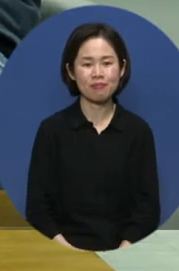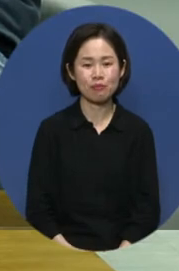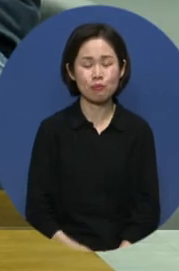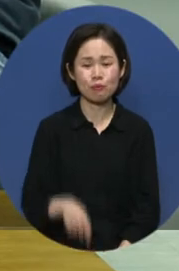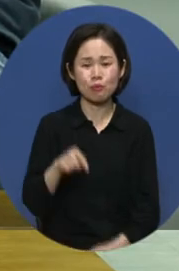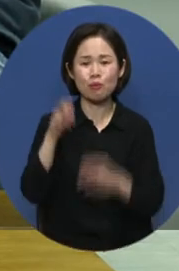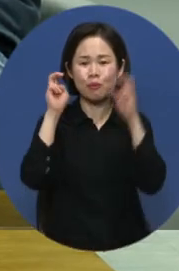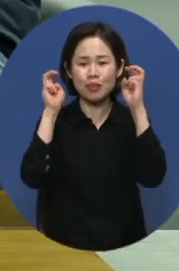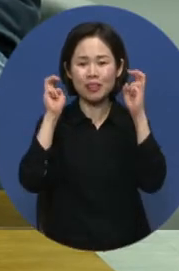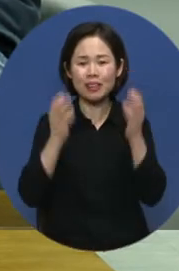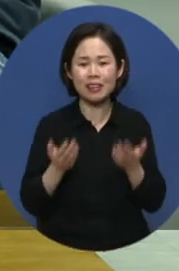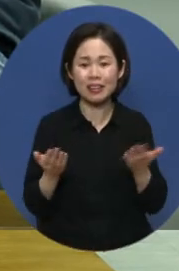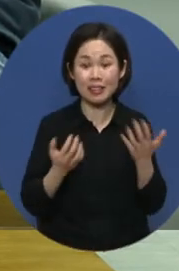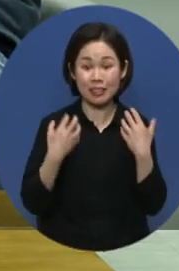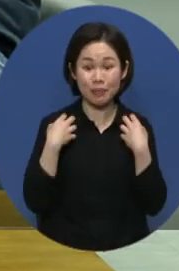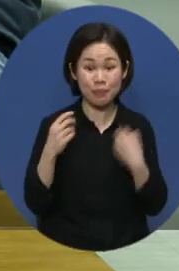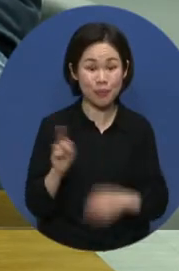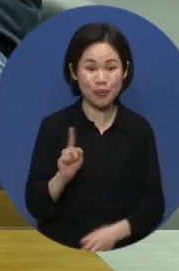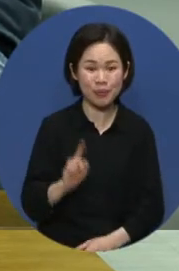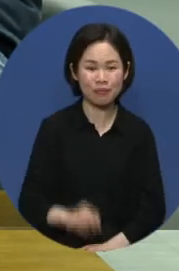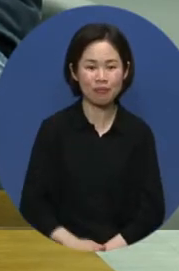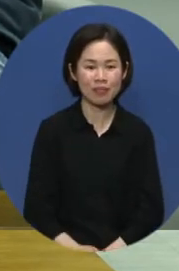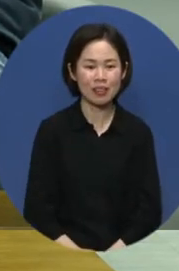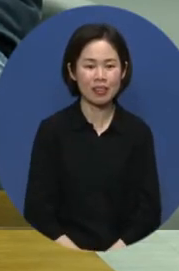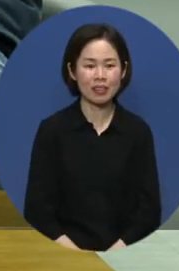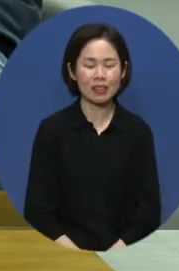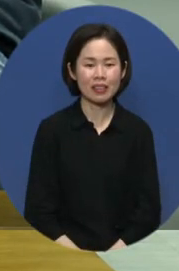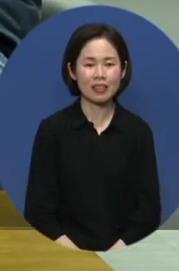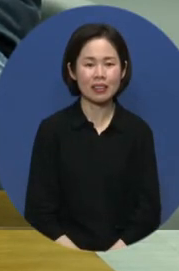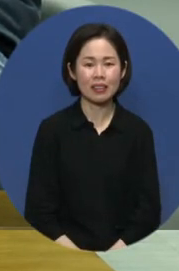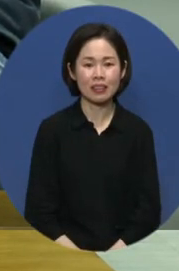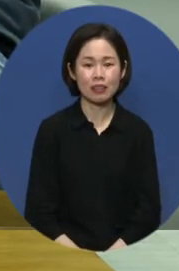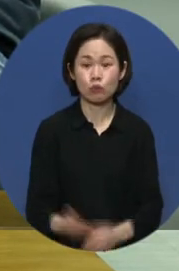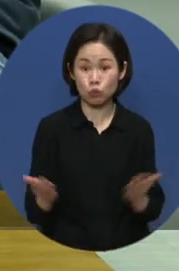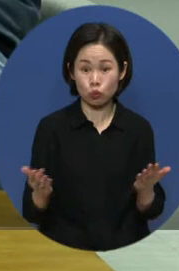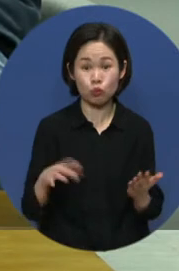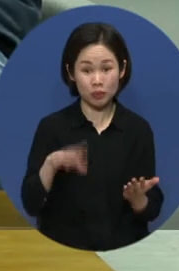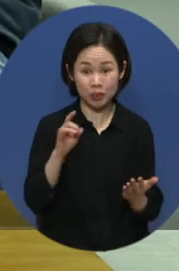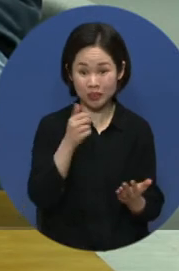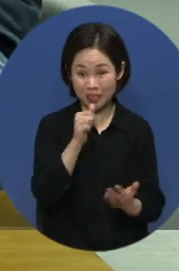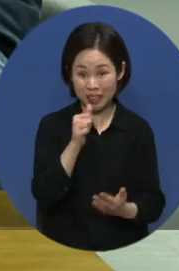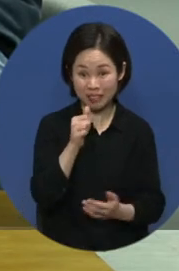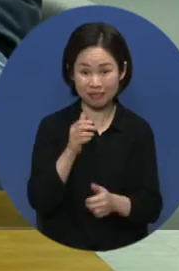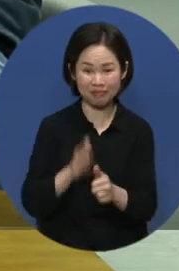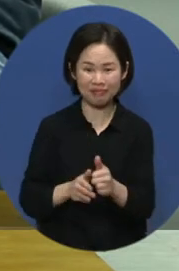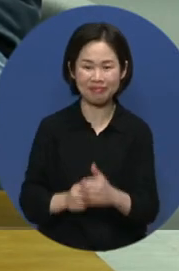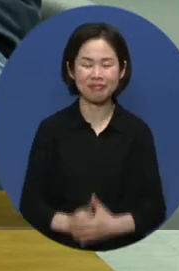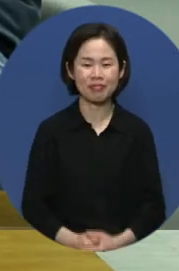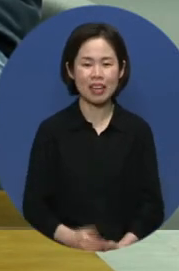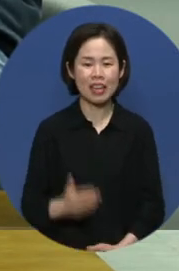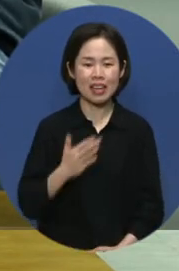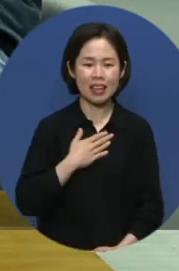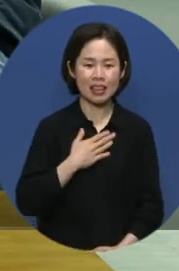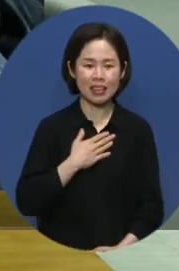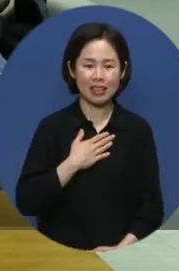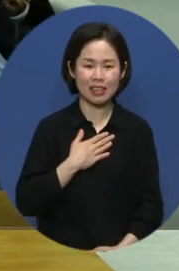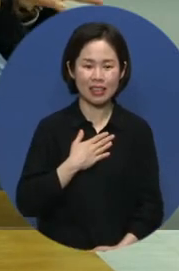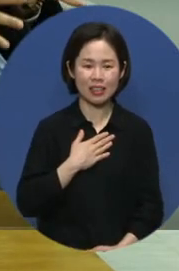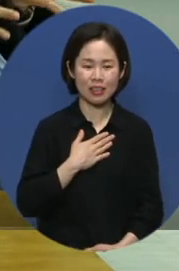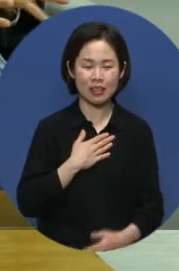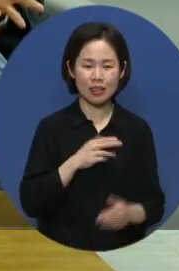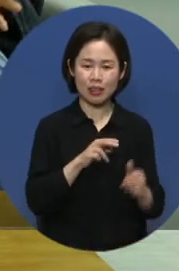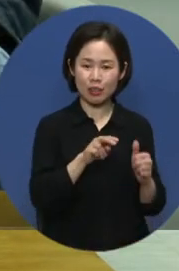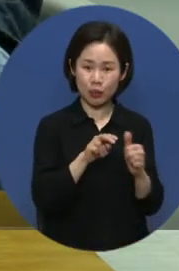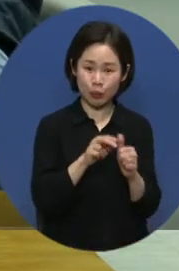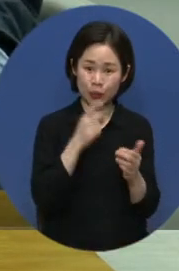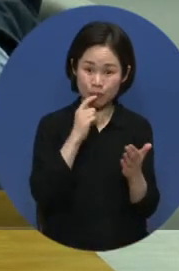소소한 소통에서는 어떤 업무를 맡고 계신가요? 두 분이 먼저 하면 될 것 같은데. 저는 이제 쉽게